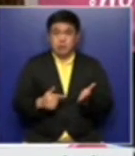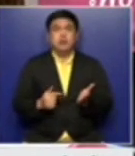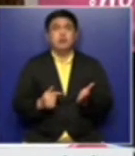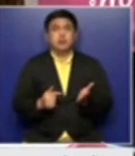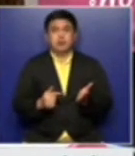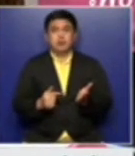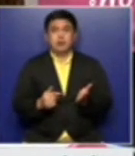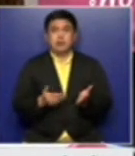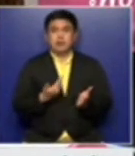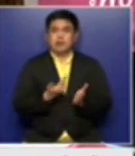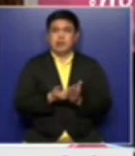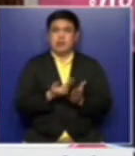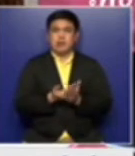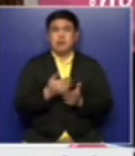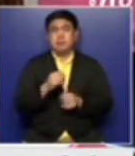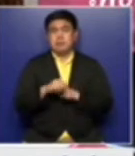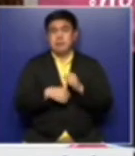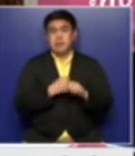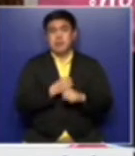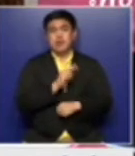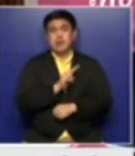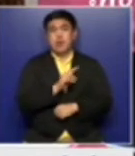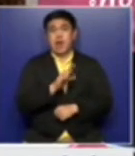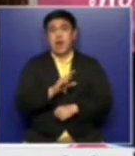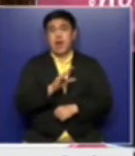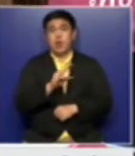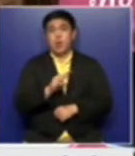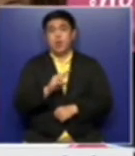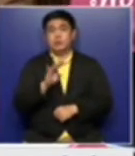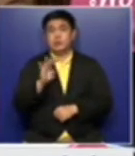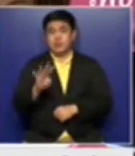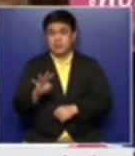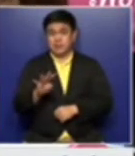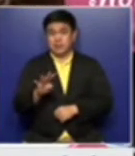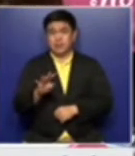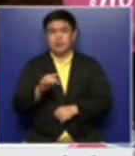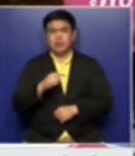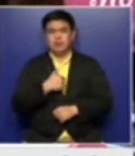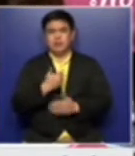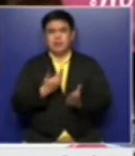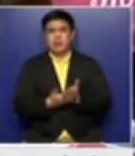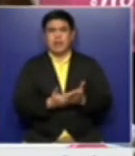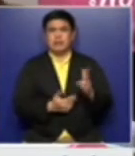ที่ตั้งในปีพ.ศ.2564ในวงเงิน